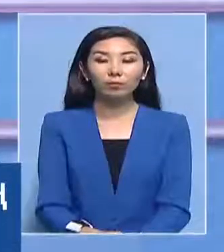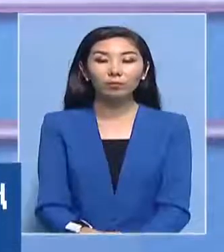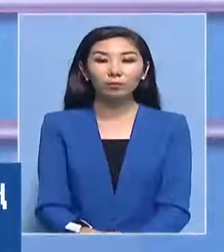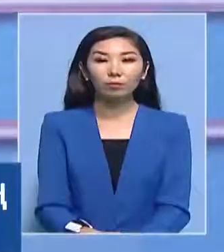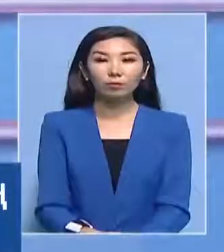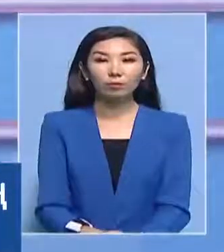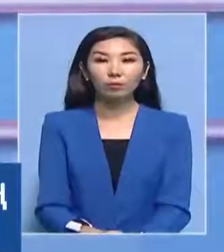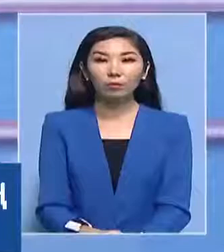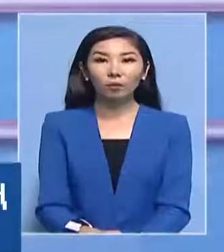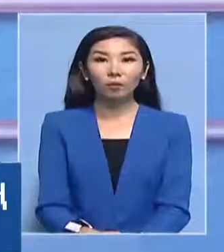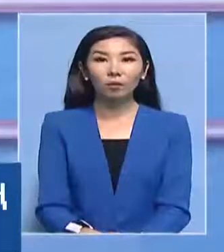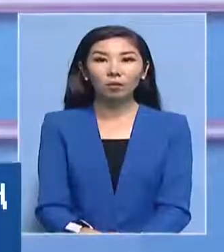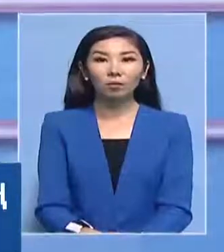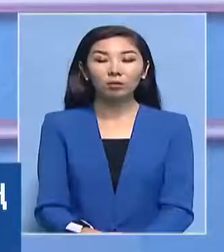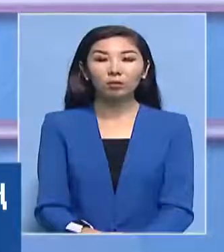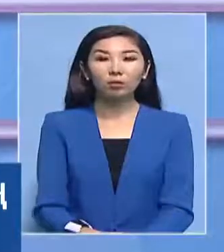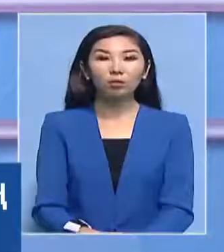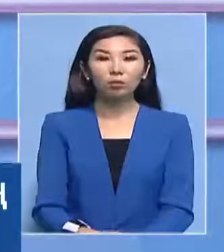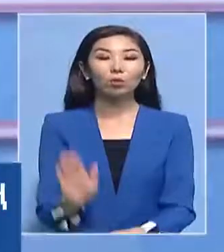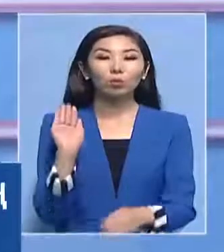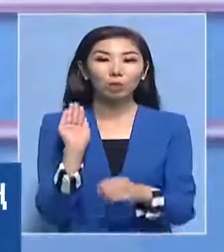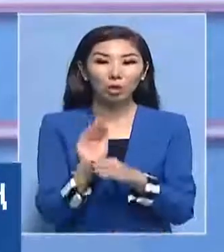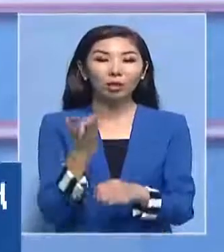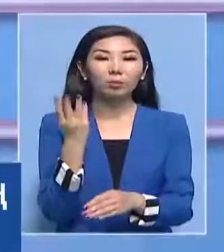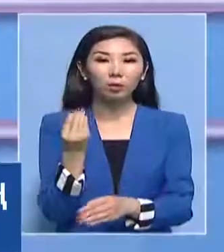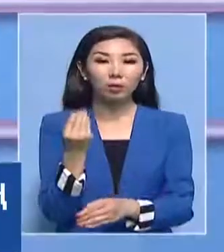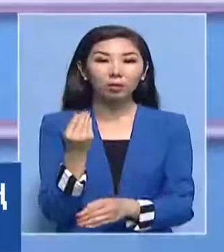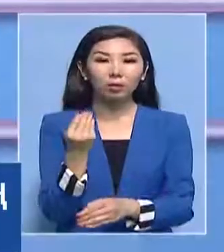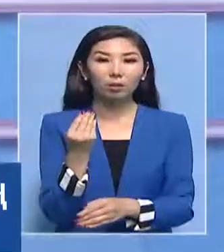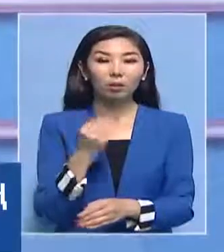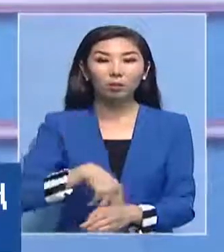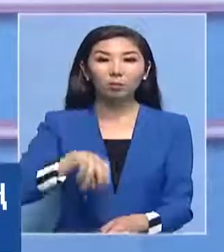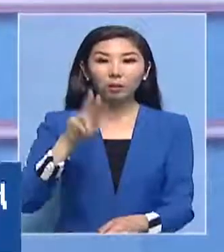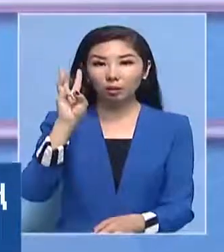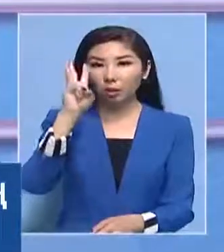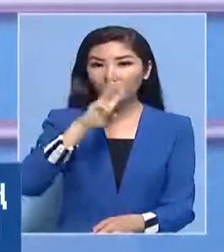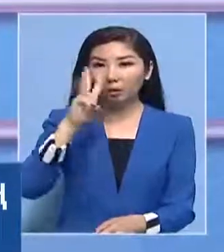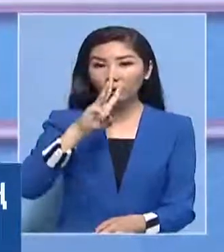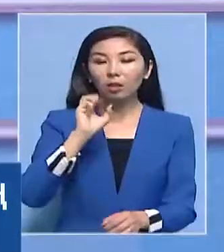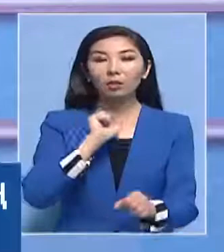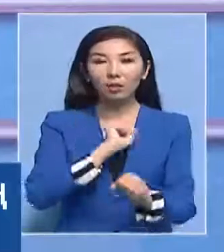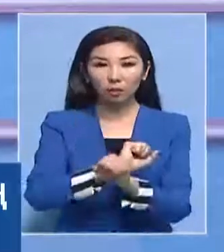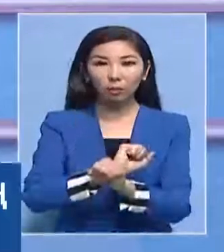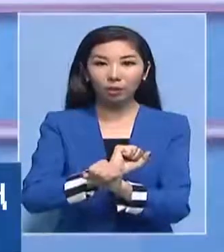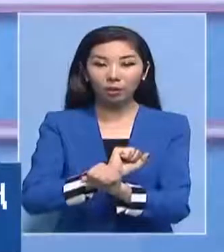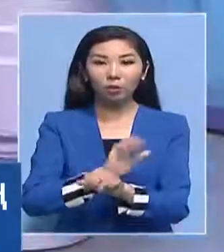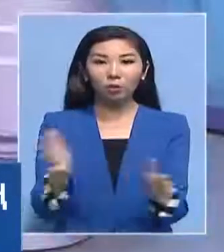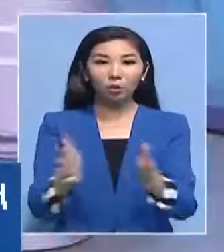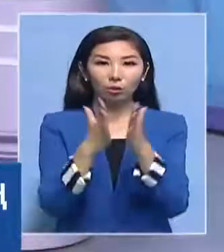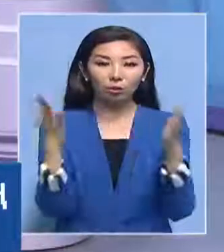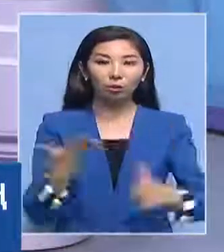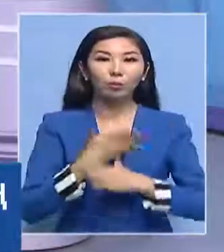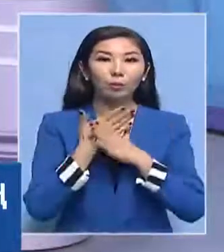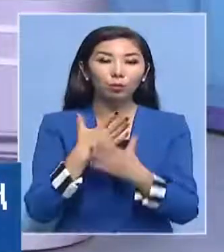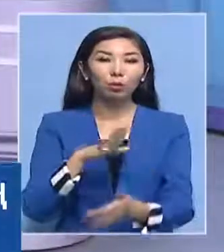тараптардың келісімі негізінде үстеме қосымша ақысыз негізгі еңбек ақыларын сақтап қалдық. Сол бір үлкен